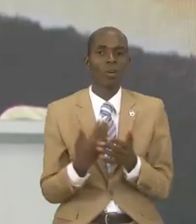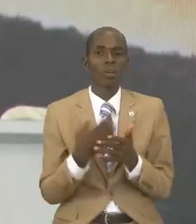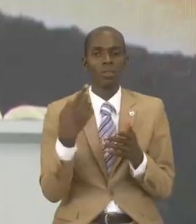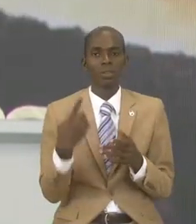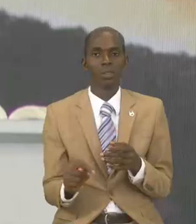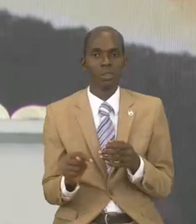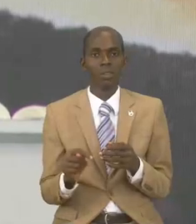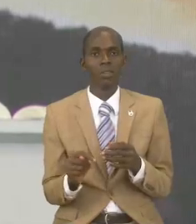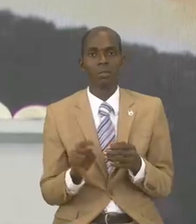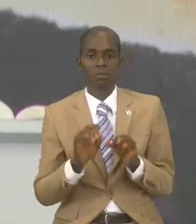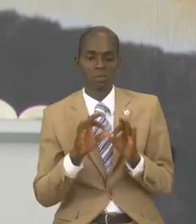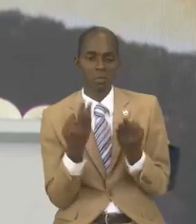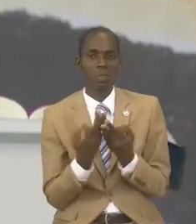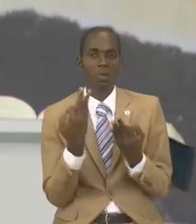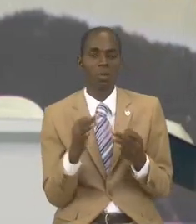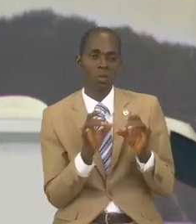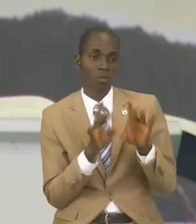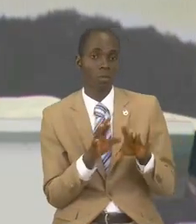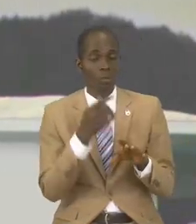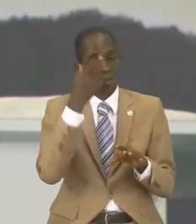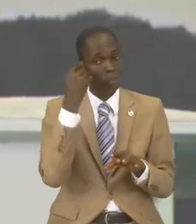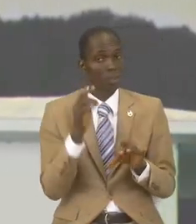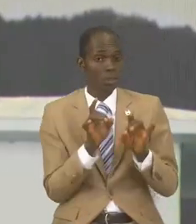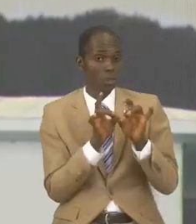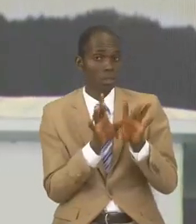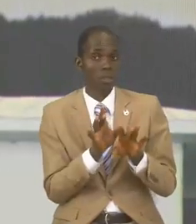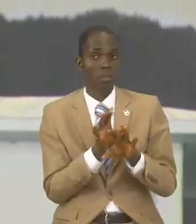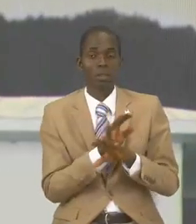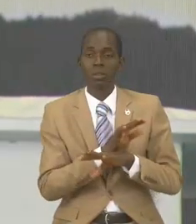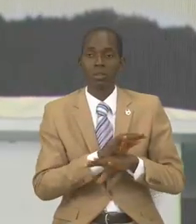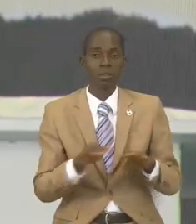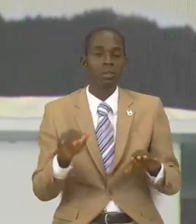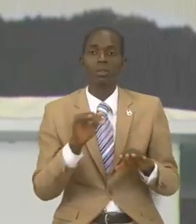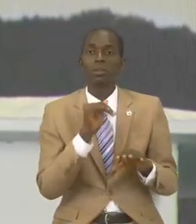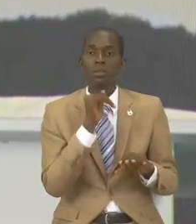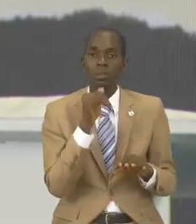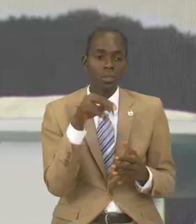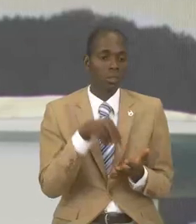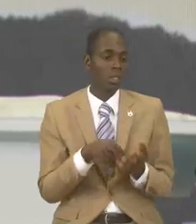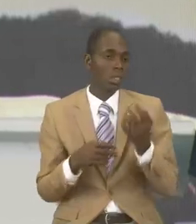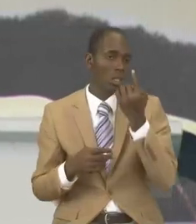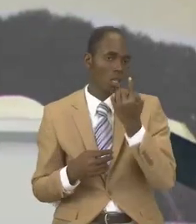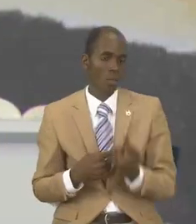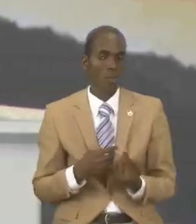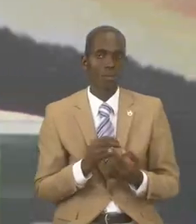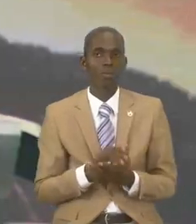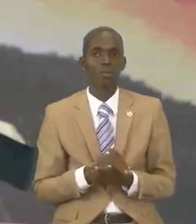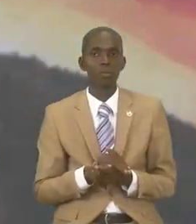et tous les parents de la haine, parce que la haine ne reste pas seule,